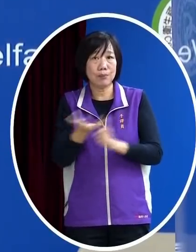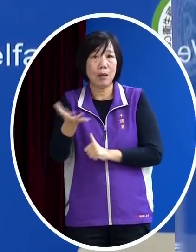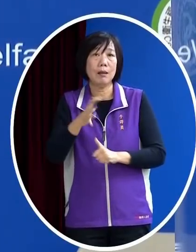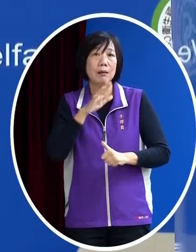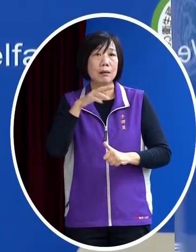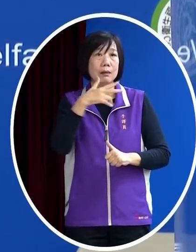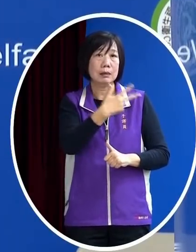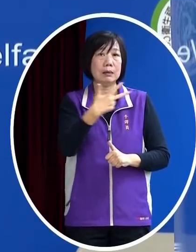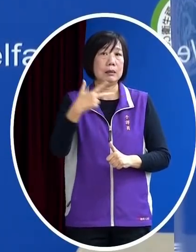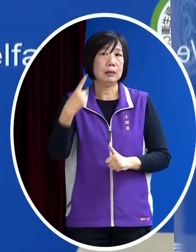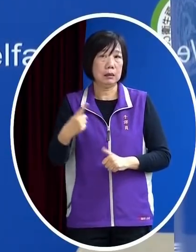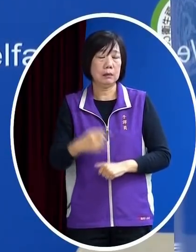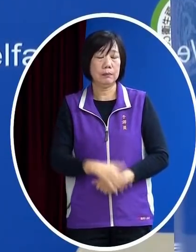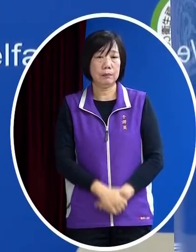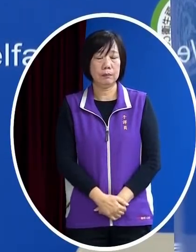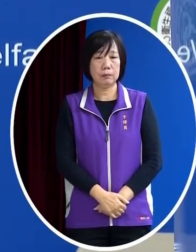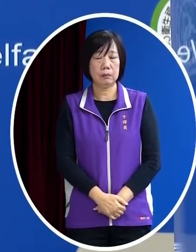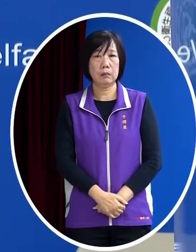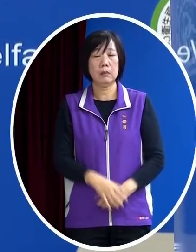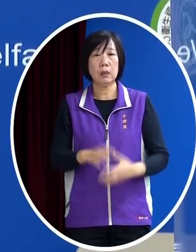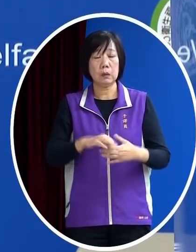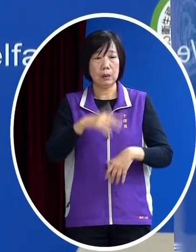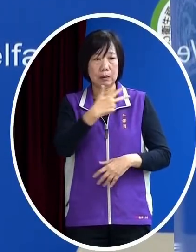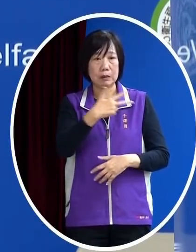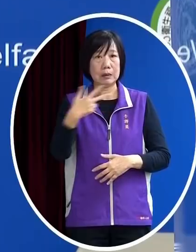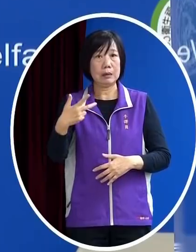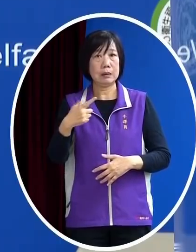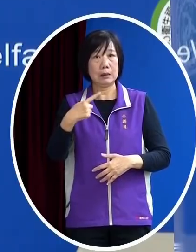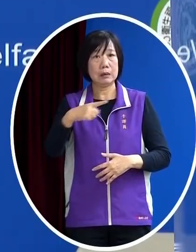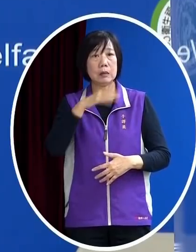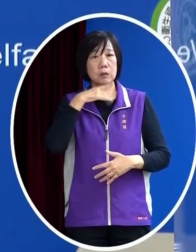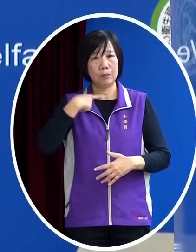771，所以771是列为我们本土的案例。